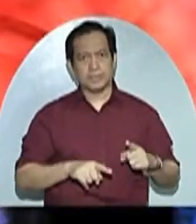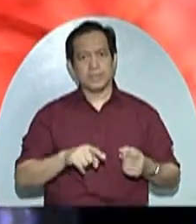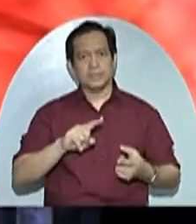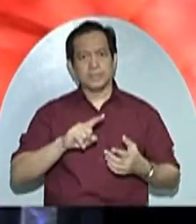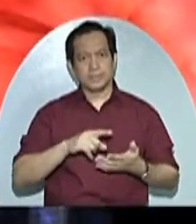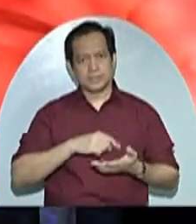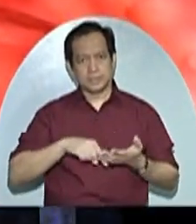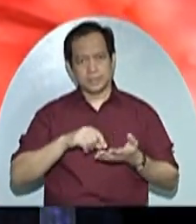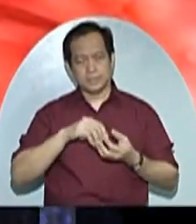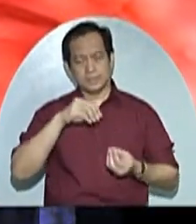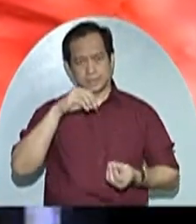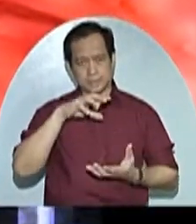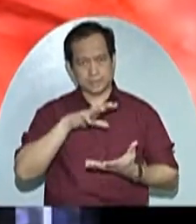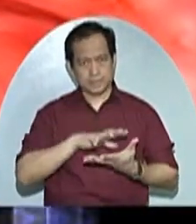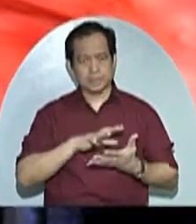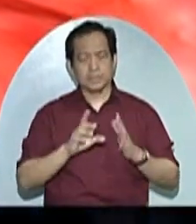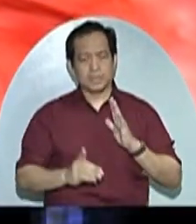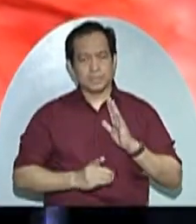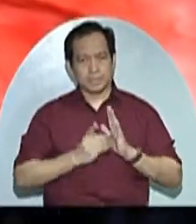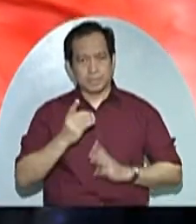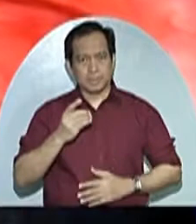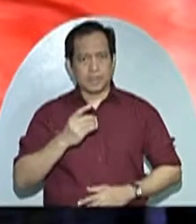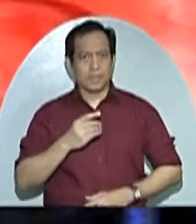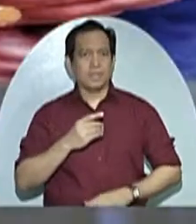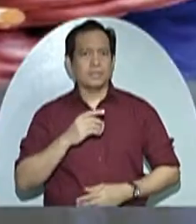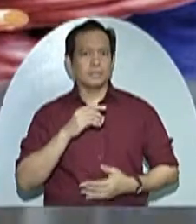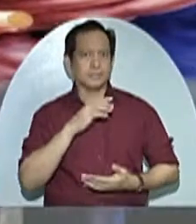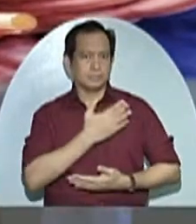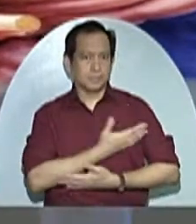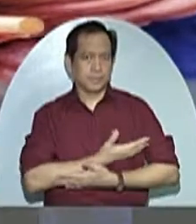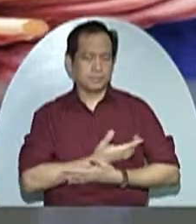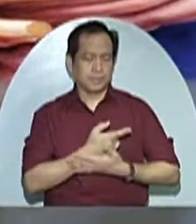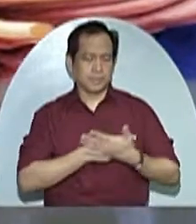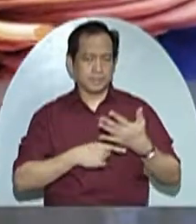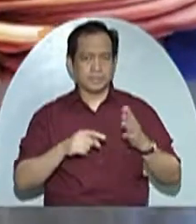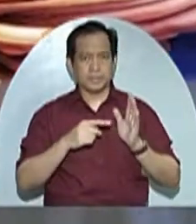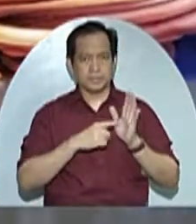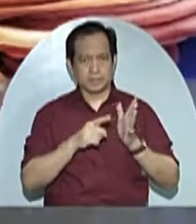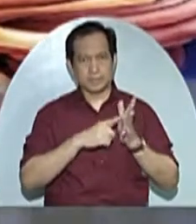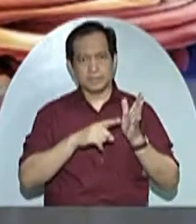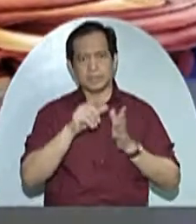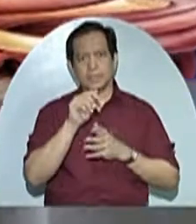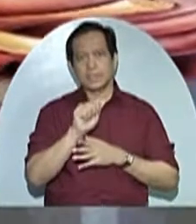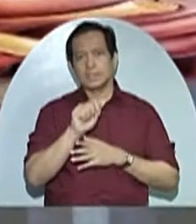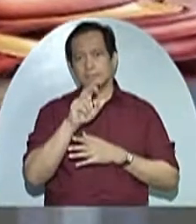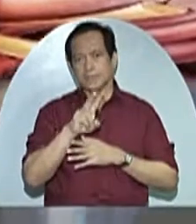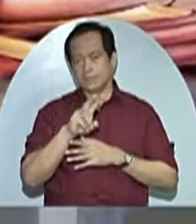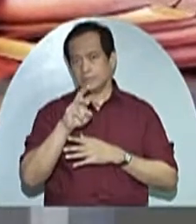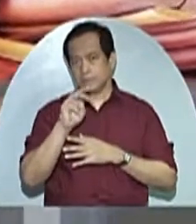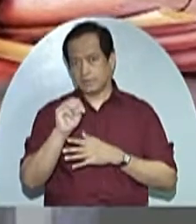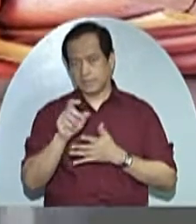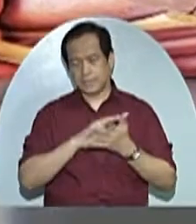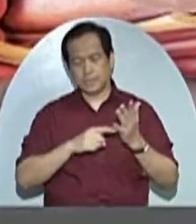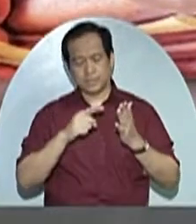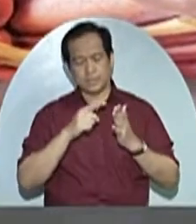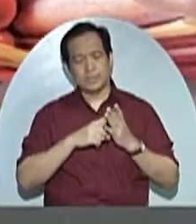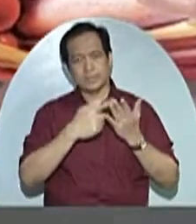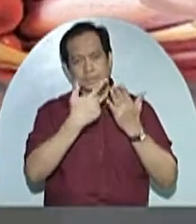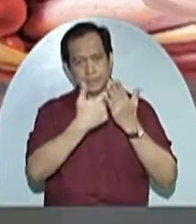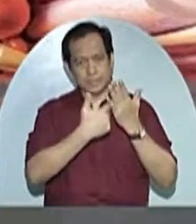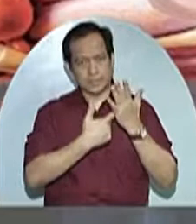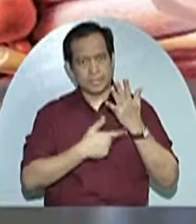ng pagbubuntis o pagdevelop sa sanggol. Ilan sa mga sintomas ng arteriovenous malformation ay ang